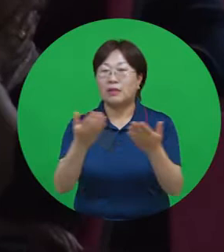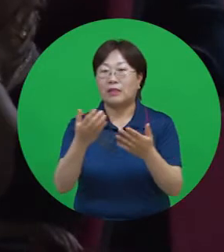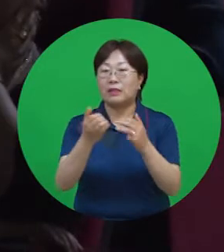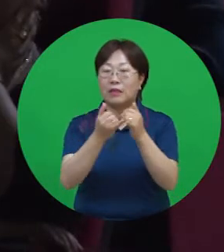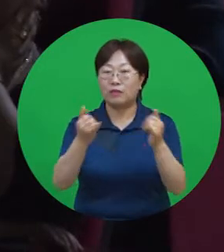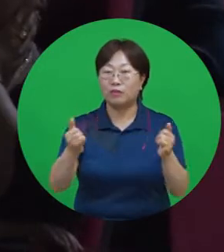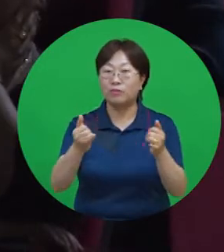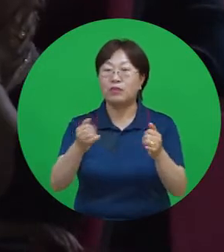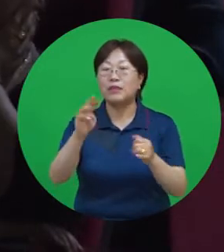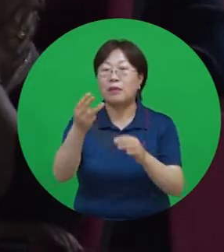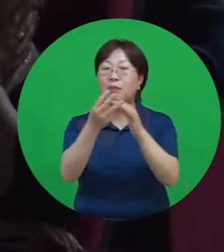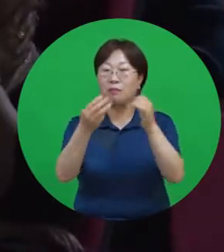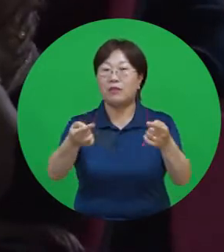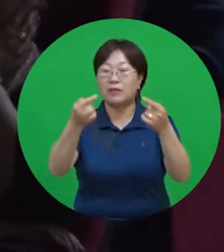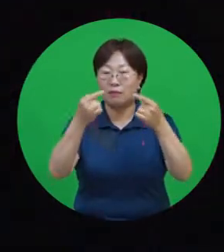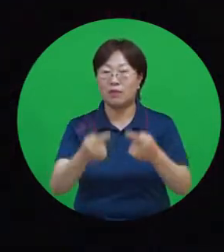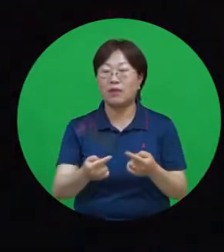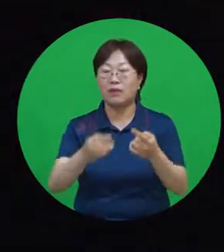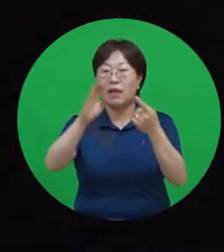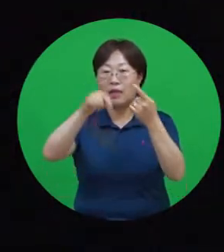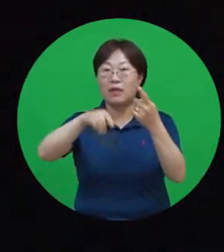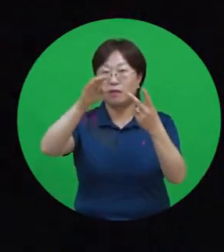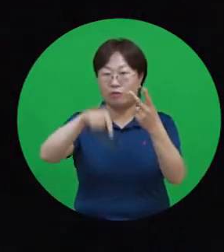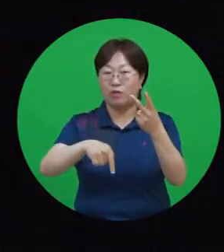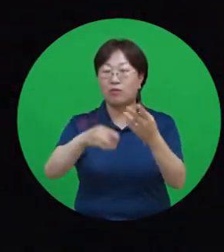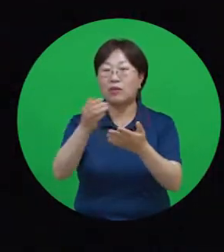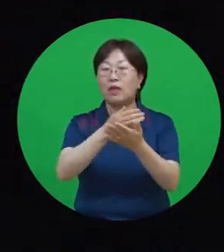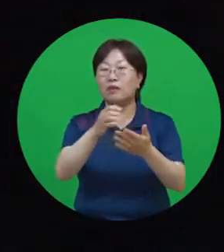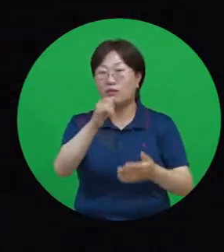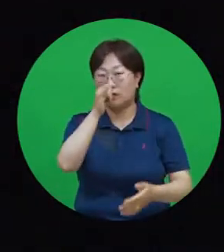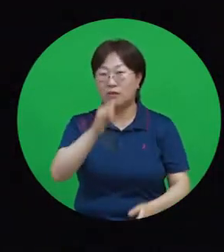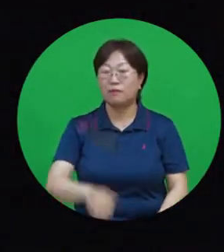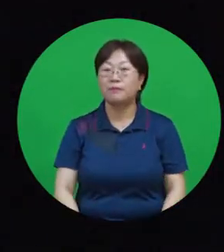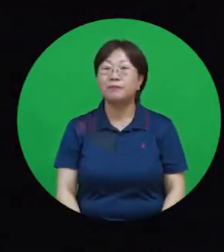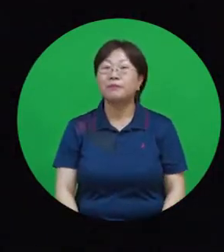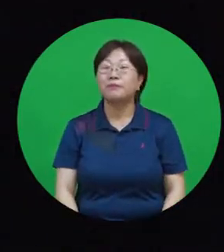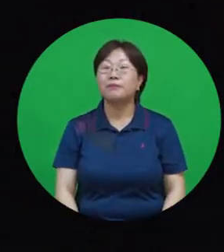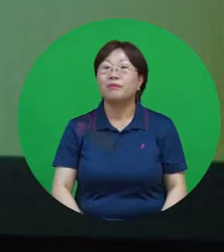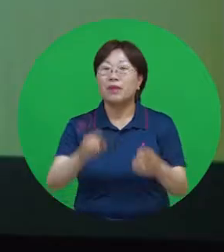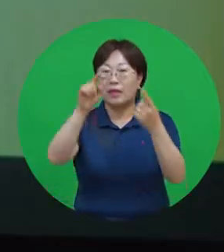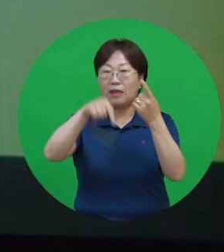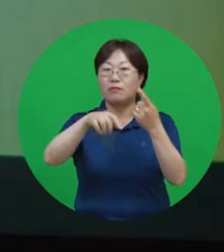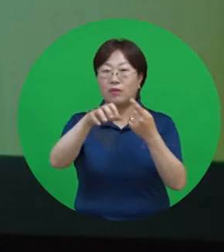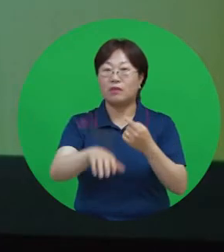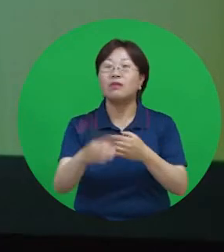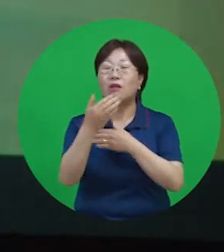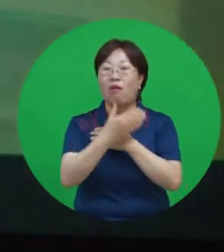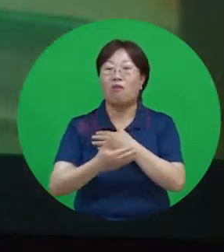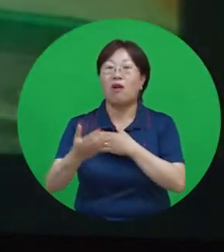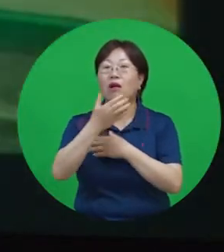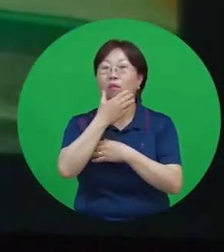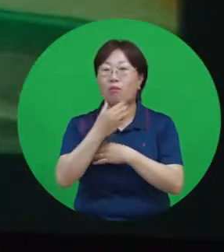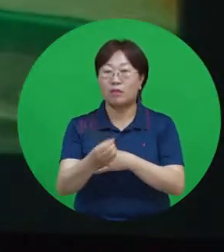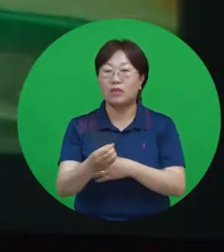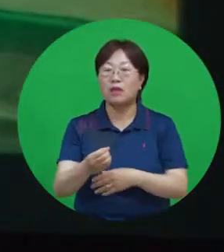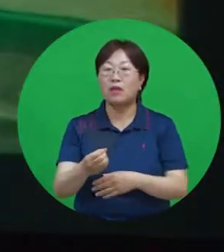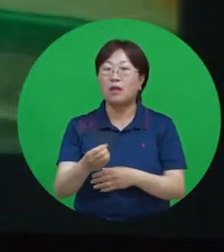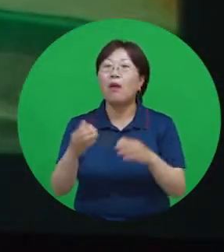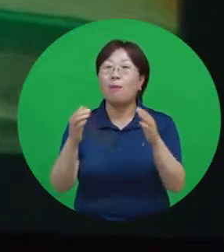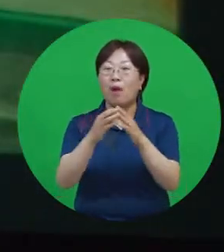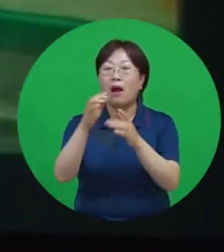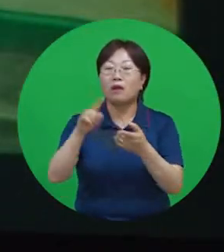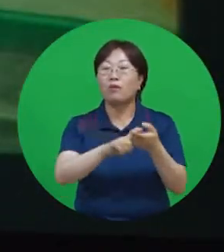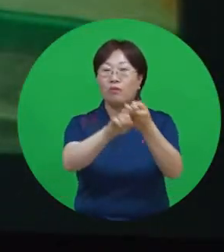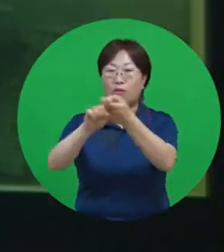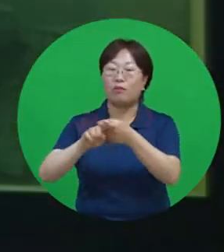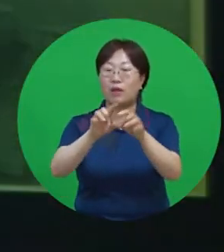우리동네 주무 건과 주민 등 300여명이 참가해 1 입으로 이어졌습니다 일부에서는 건강과 복지